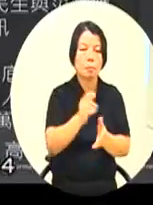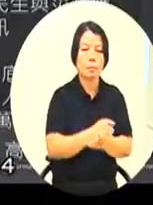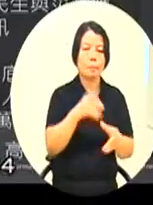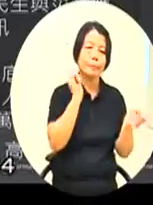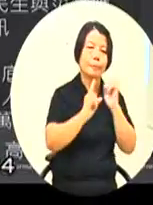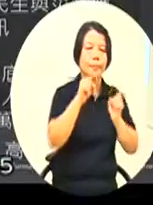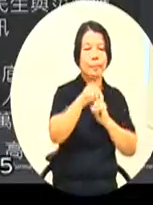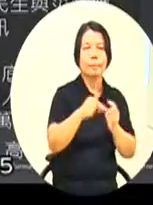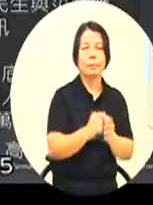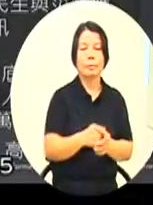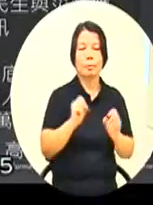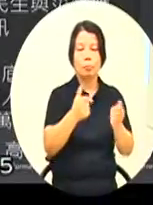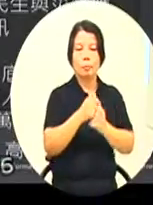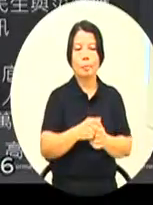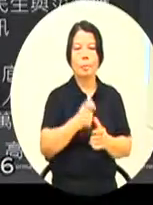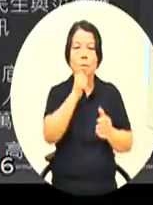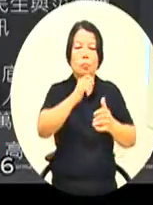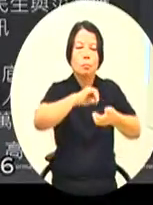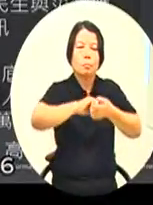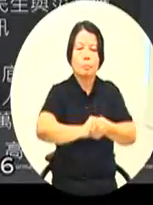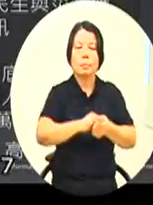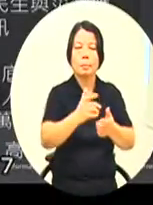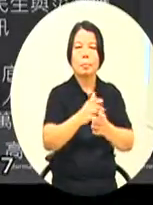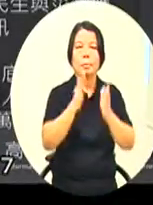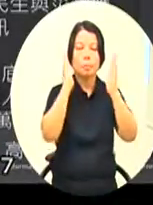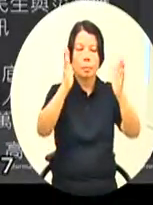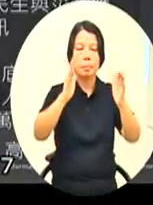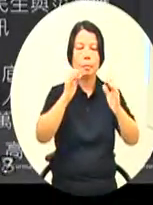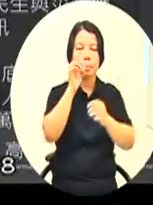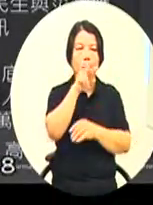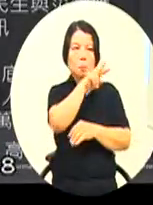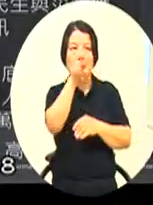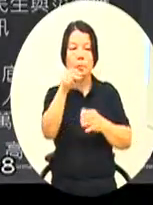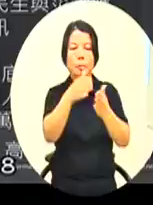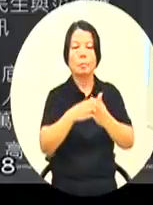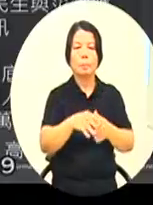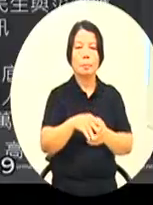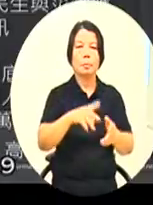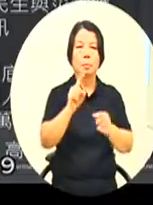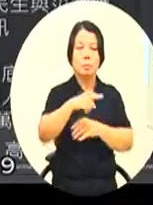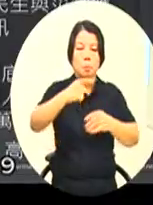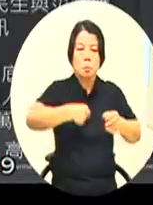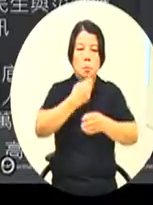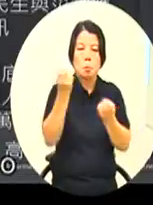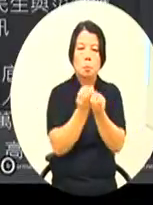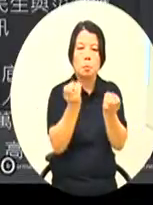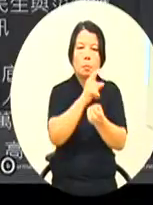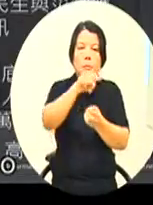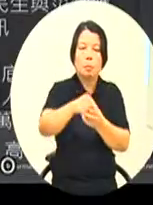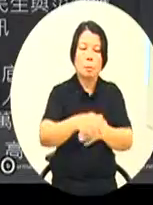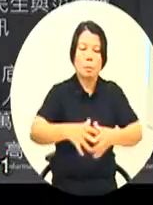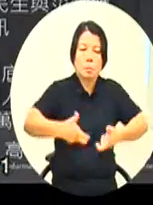递，也不是一个固定化的政令看板。我们现在在各种的天然灾害还有紧急状况发生的同时，我们也善